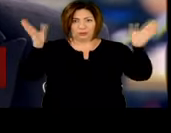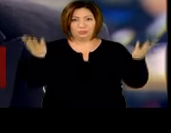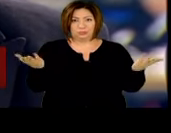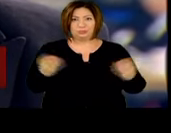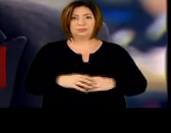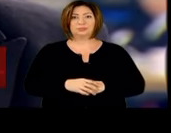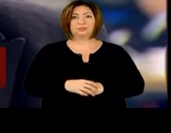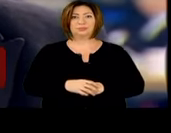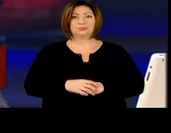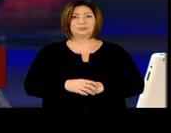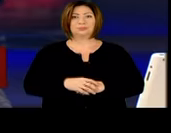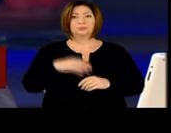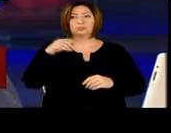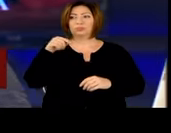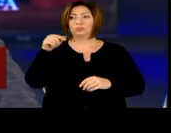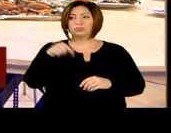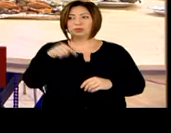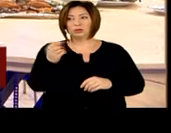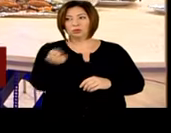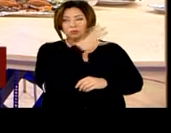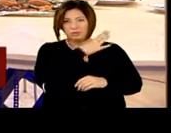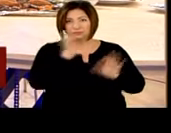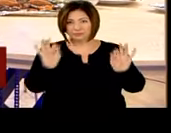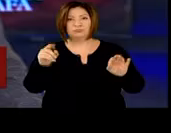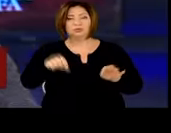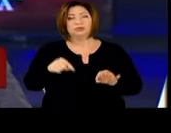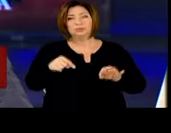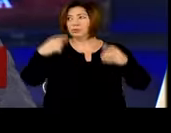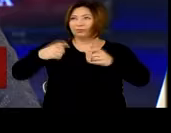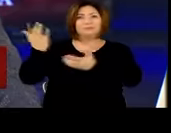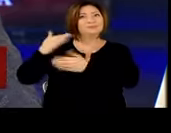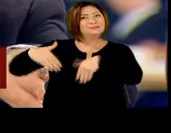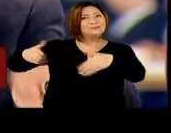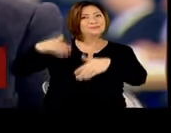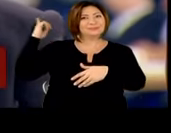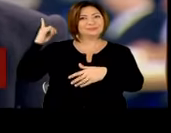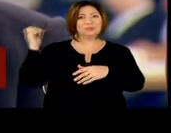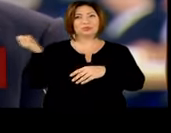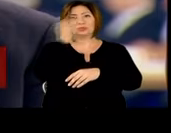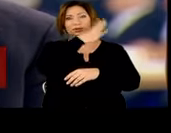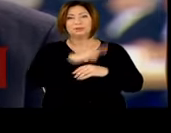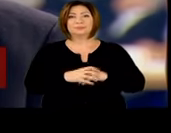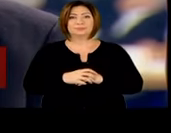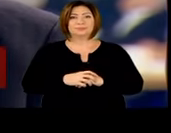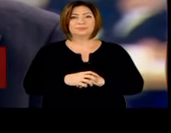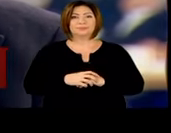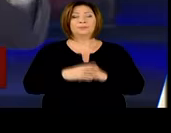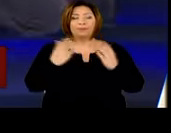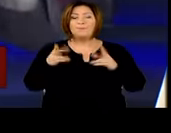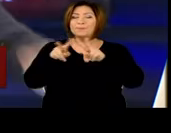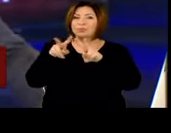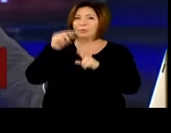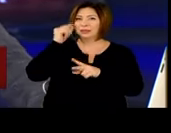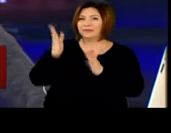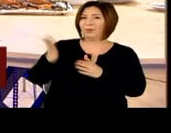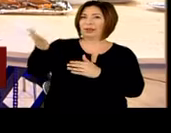Tamam, gönder. Buradan göndereceğiz değil mi? Evet. Evet, siz bu çünkü adresten şu göndereceğiz. Çünkü şu anda bizim orası kapanma. Harikulade. Evet, Mahmut Bey, sizle